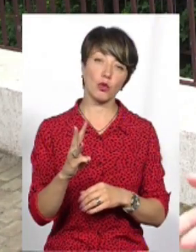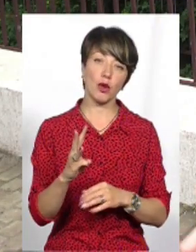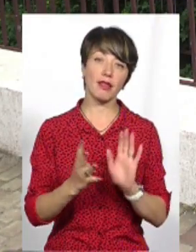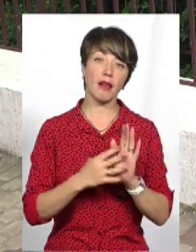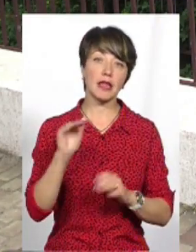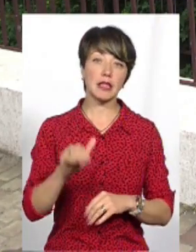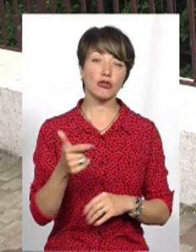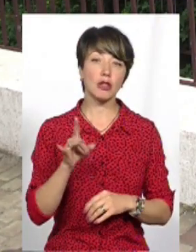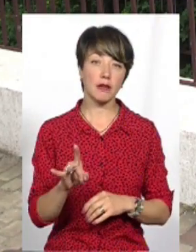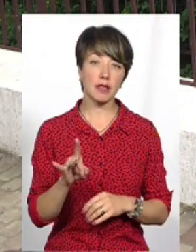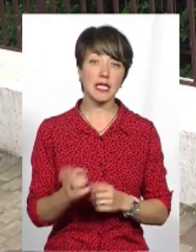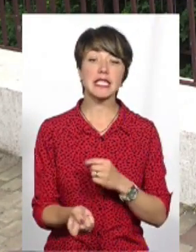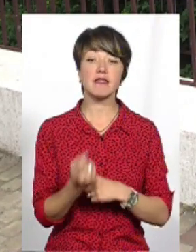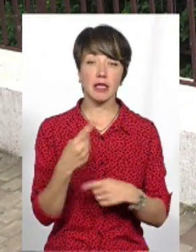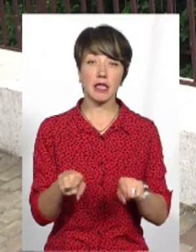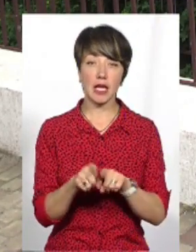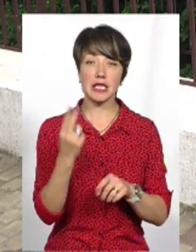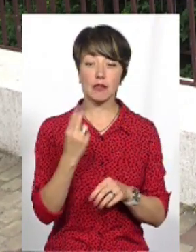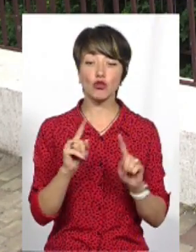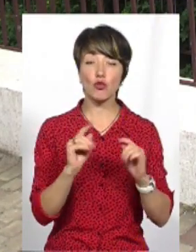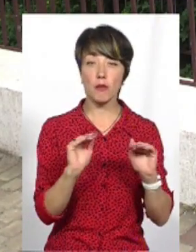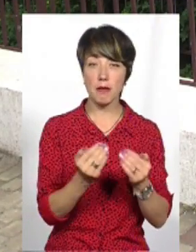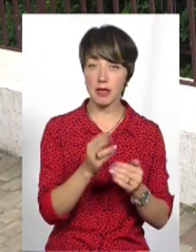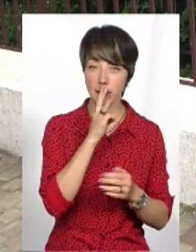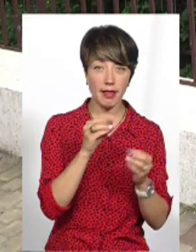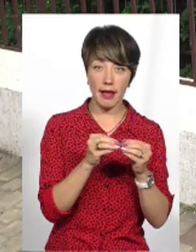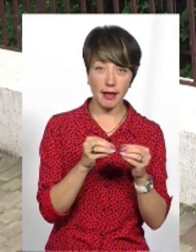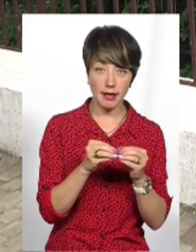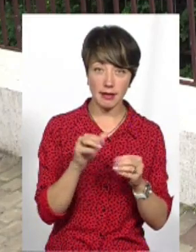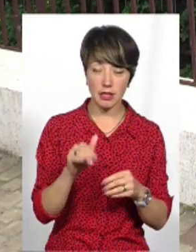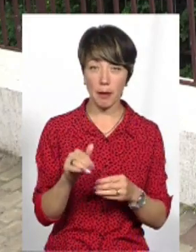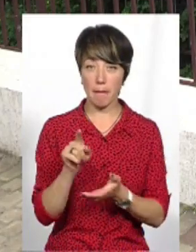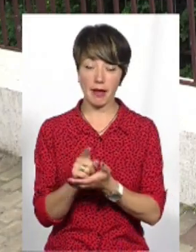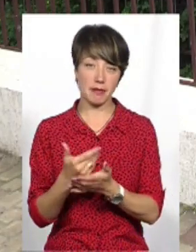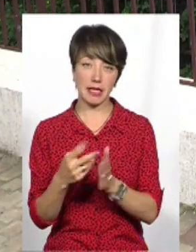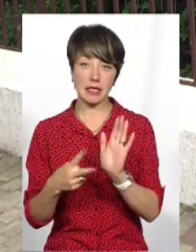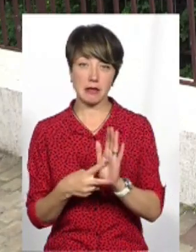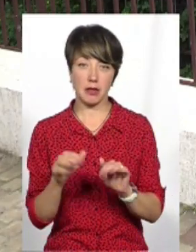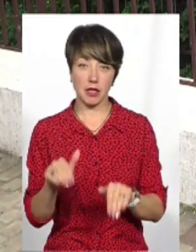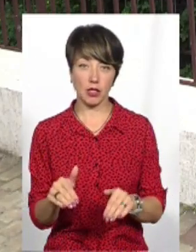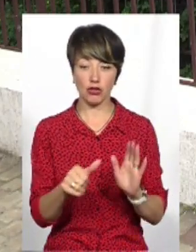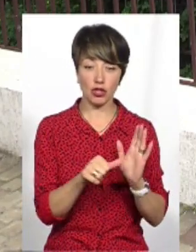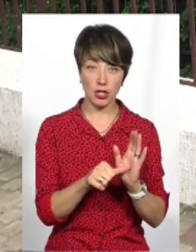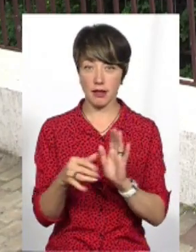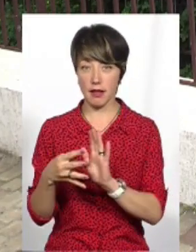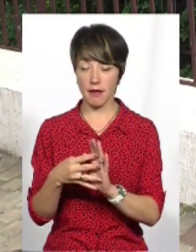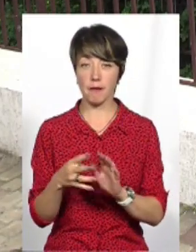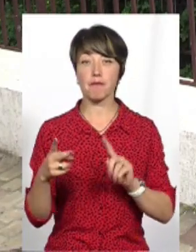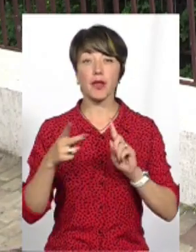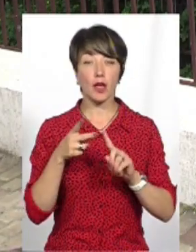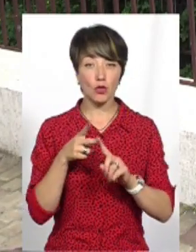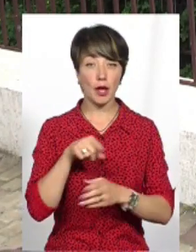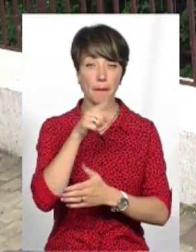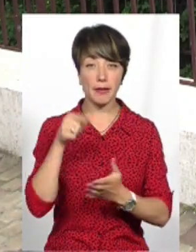9 тисяч гривень. Звідки такі цифри? Чому мінімальну зарплату не 10 тисяч гривень, а пенсію, наприклад, не 7 тисяч? І друге